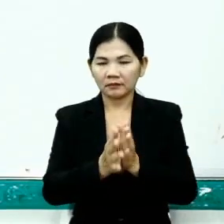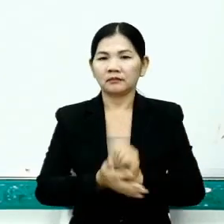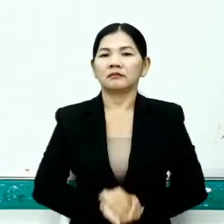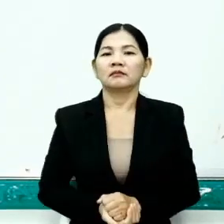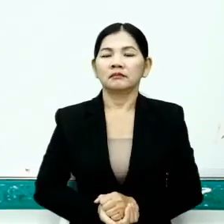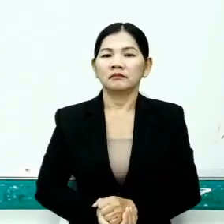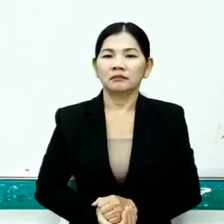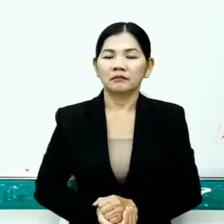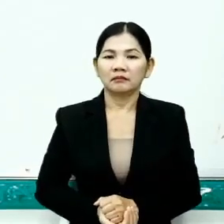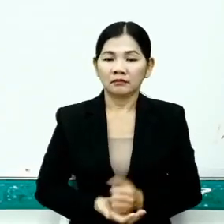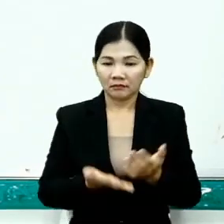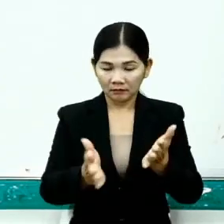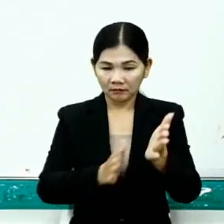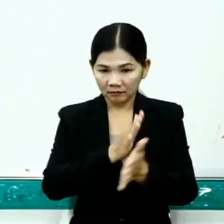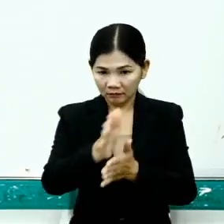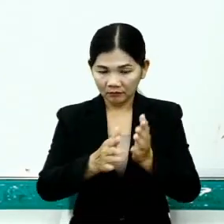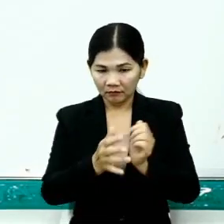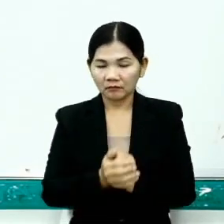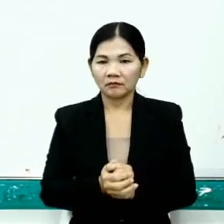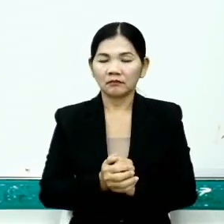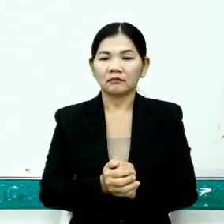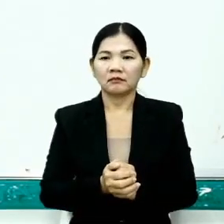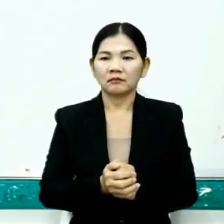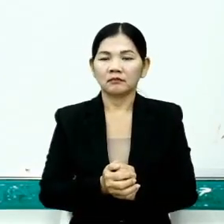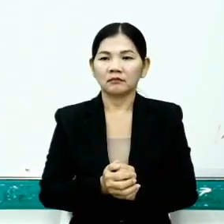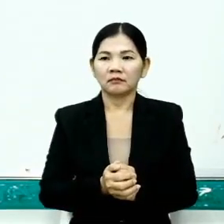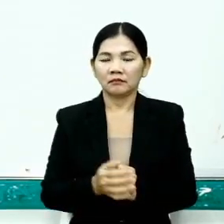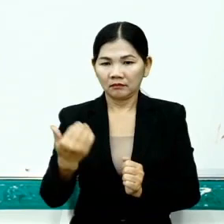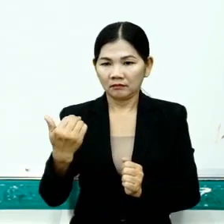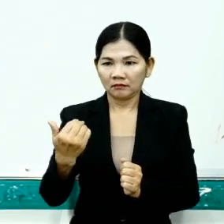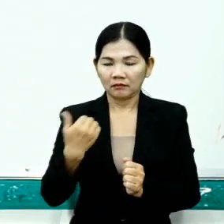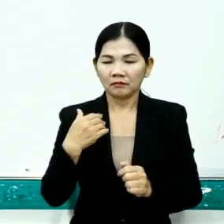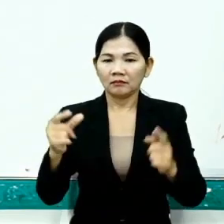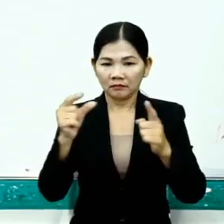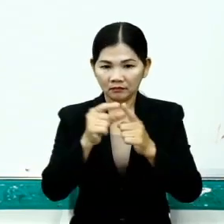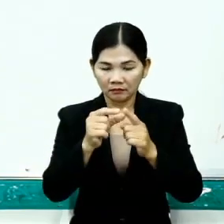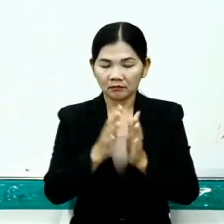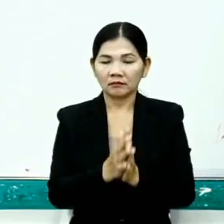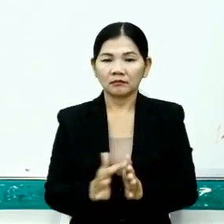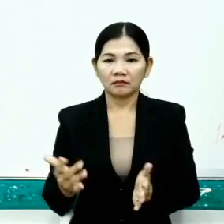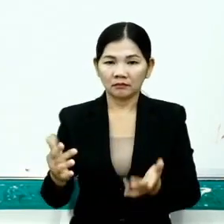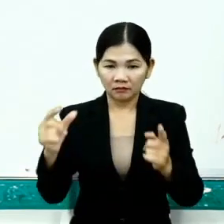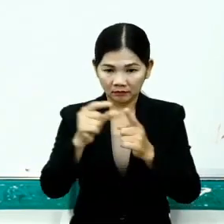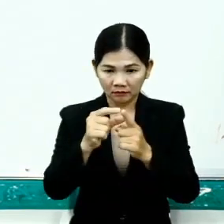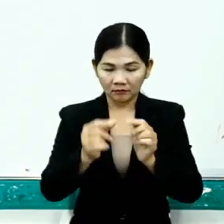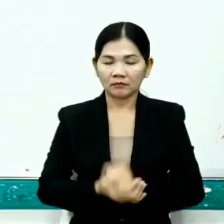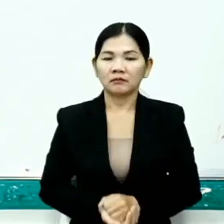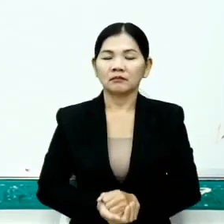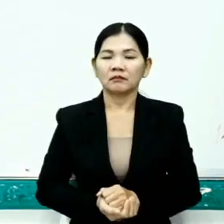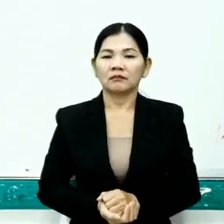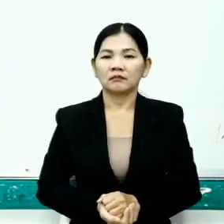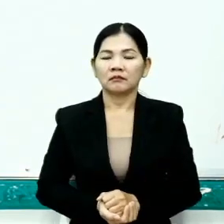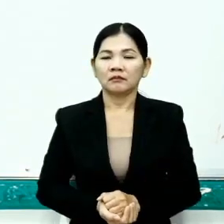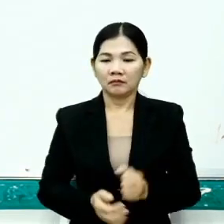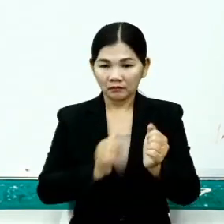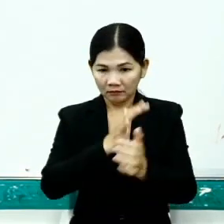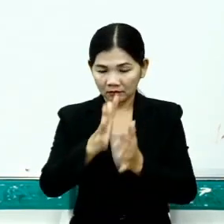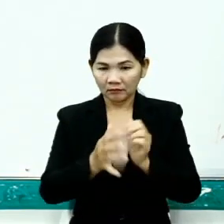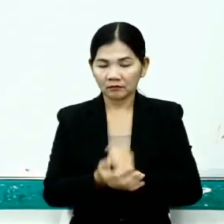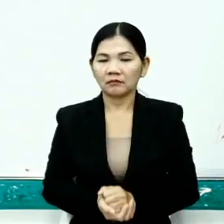tà. Con có này là con trìm khốn đầm bấy. Chà, xong sau đầm bấy bằng lời bị chì mùi nè cổ.